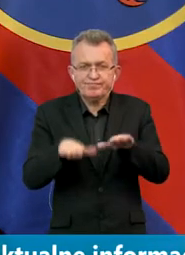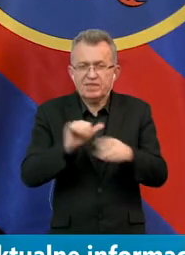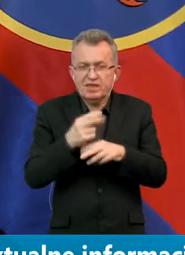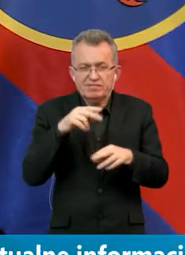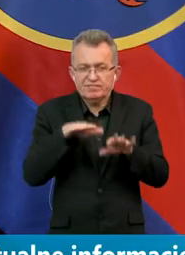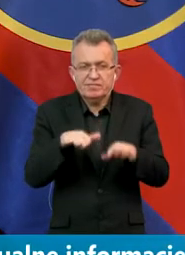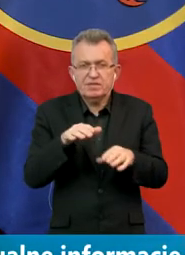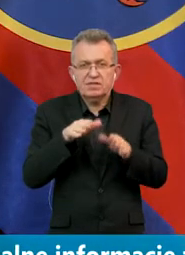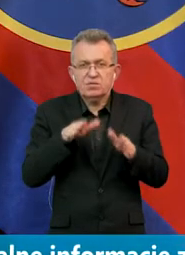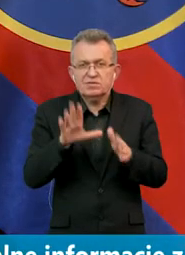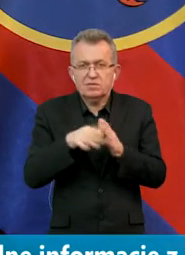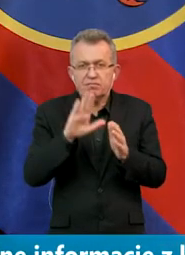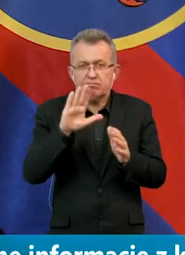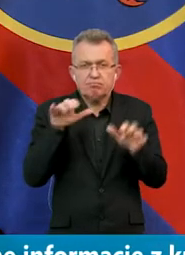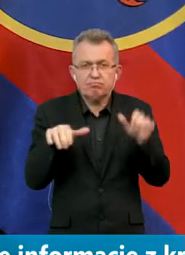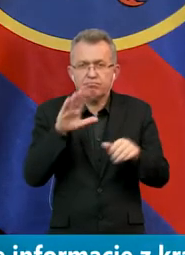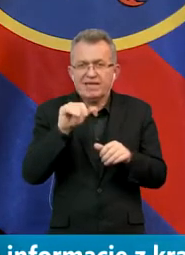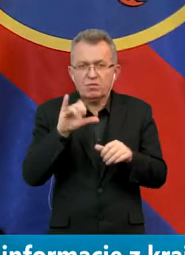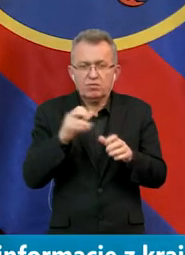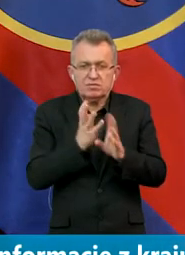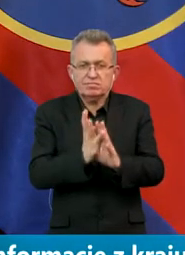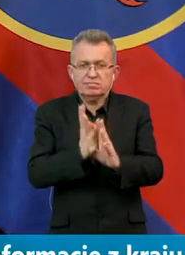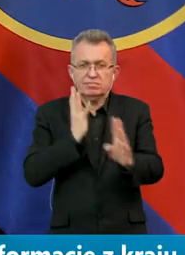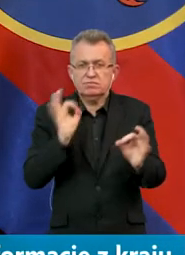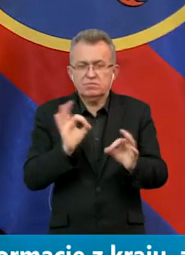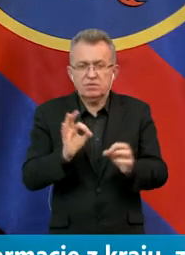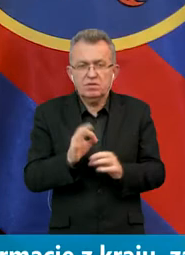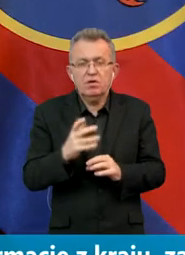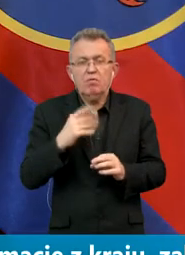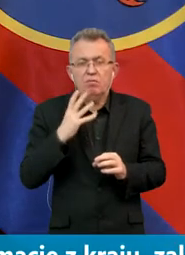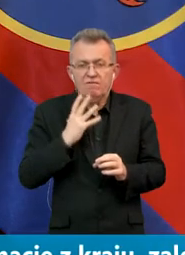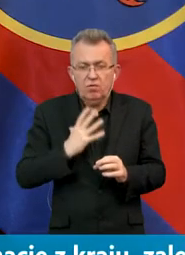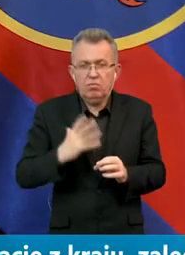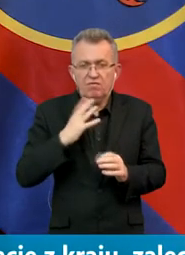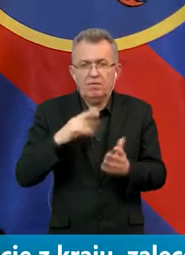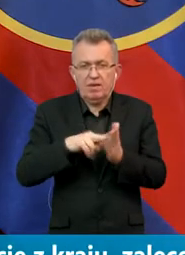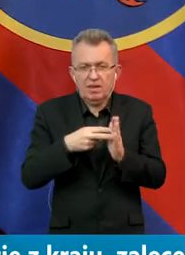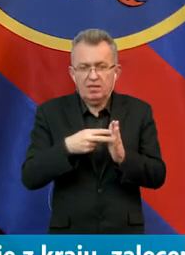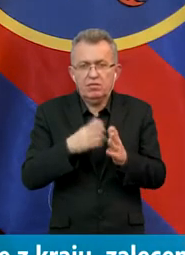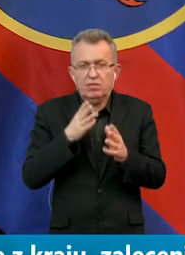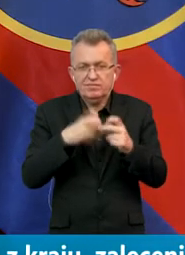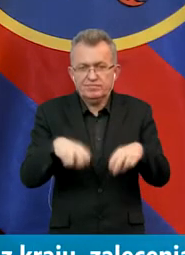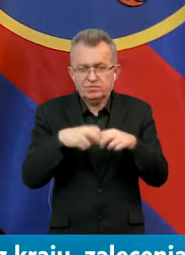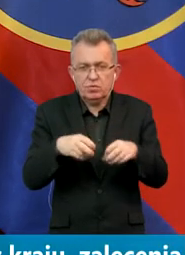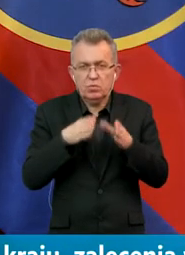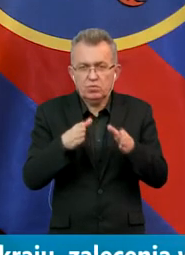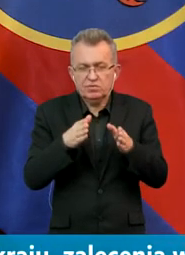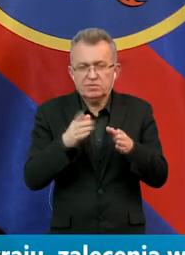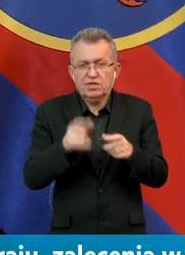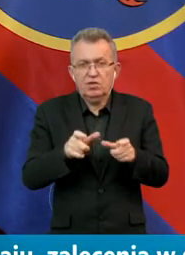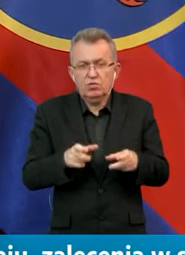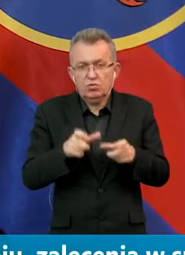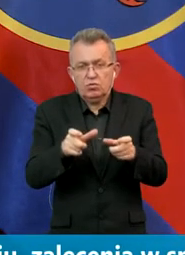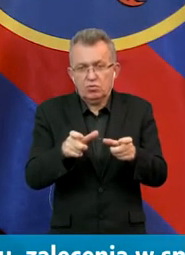koło Biedronki generuje korki. Pani Anno, powoli przygotowujemy się do kolejnych modernizacji ulic i torowisk. Czekamy